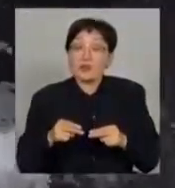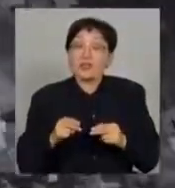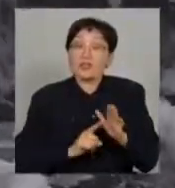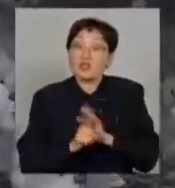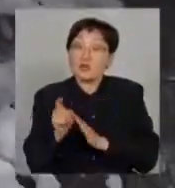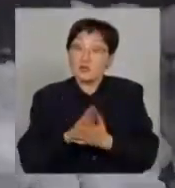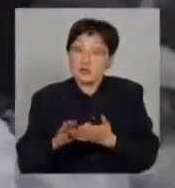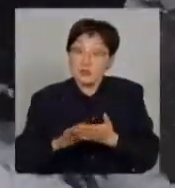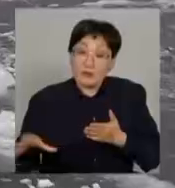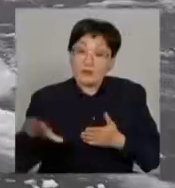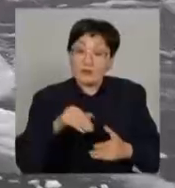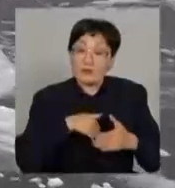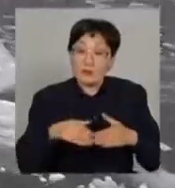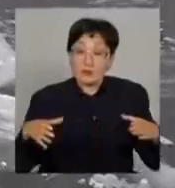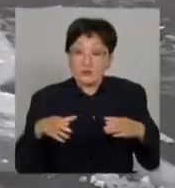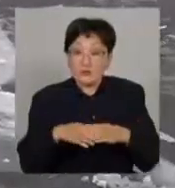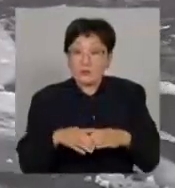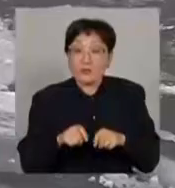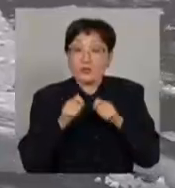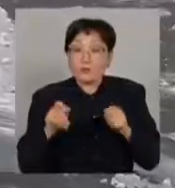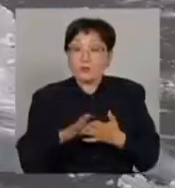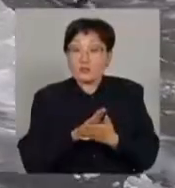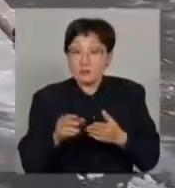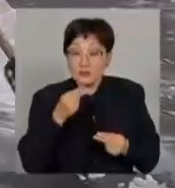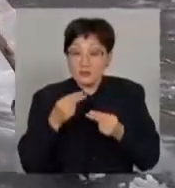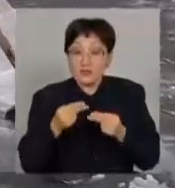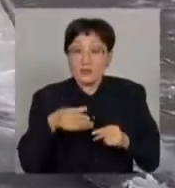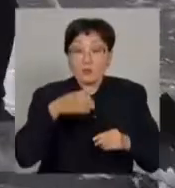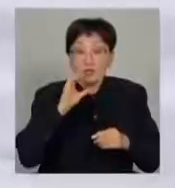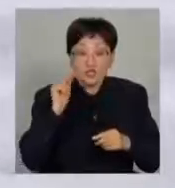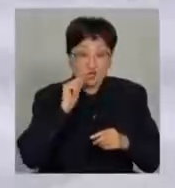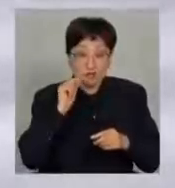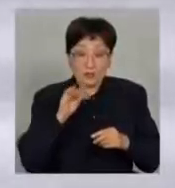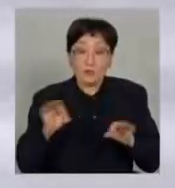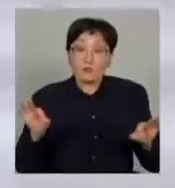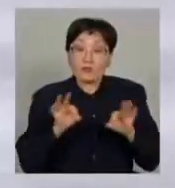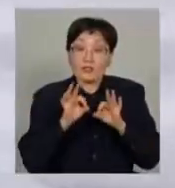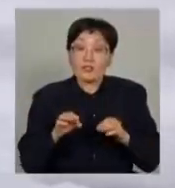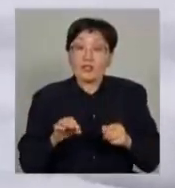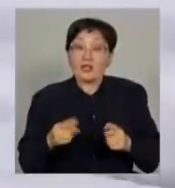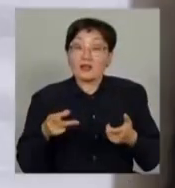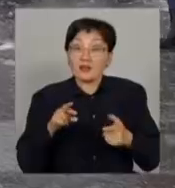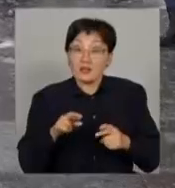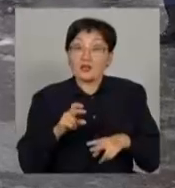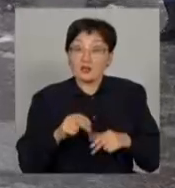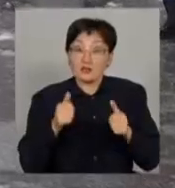уборку. Для всех добровольцев в этот день организовали бесплатную еду, напитки, чай и музыку для хорошего настроения.